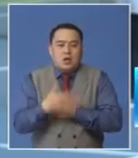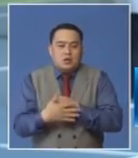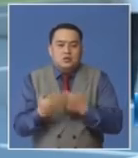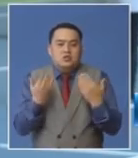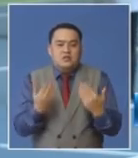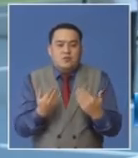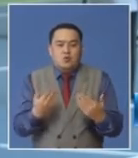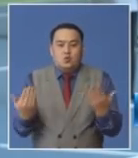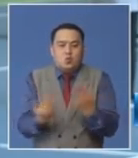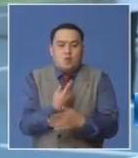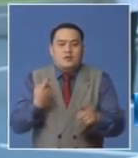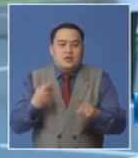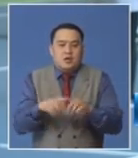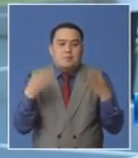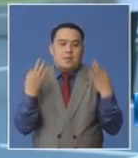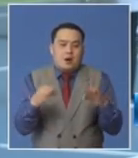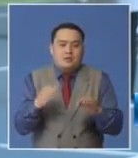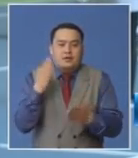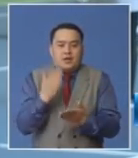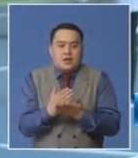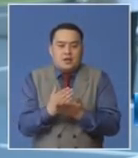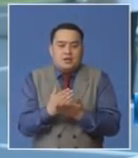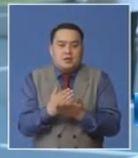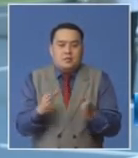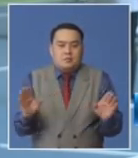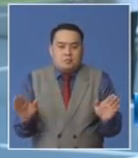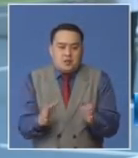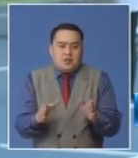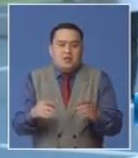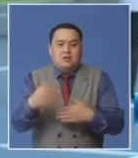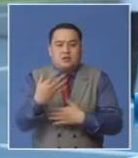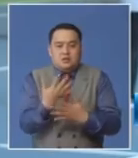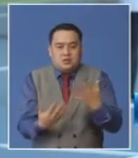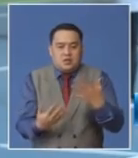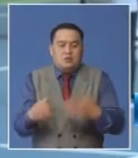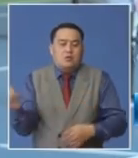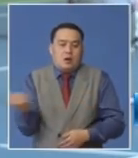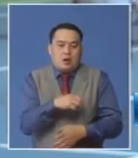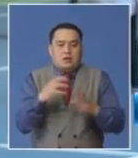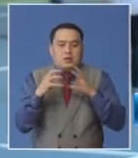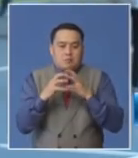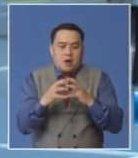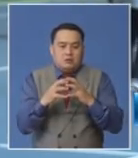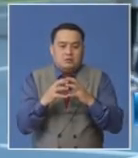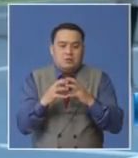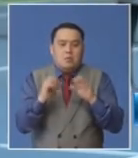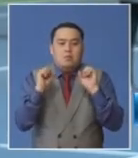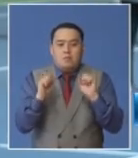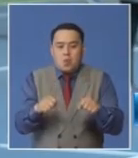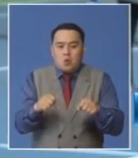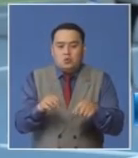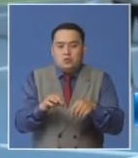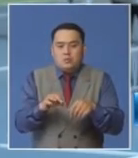сегодня от современные технологии позволяют иметь мини сетку ракетку и мячик и это уже может вас